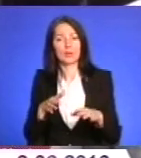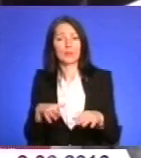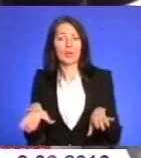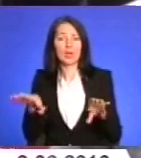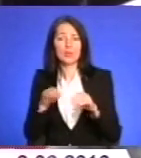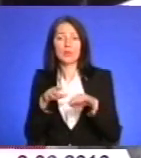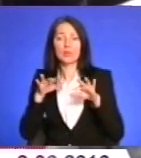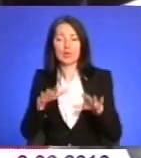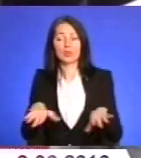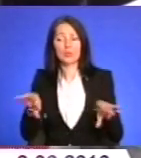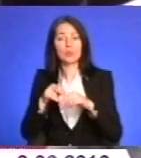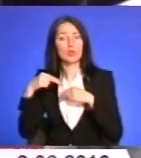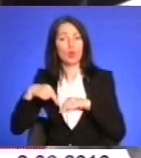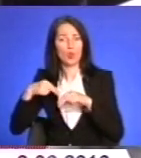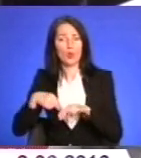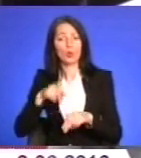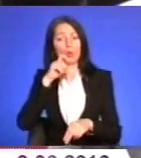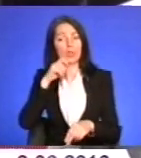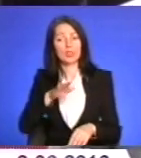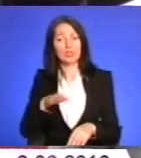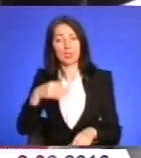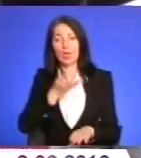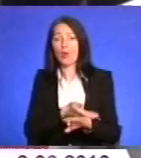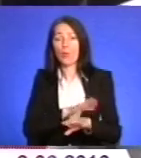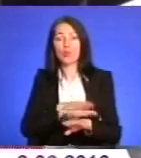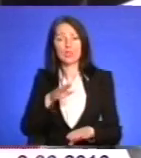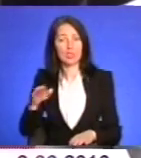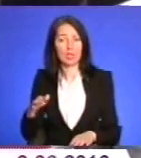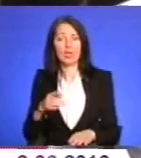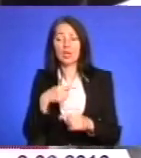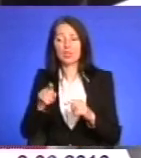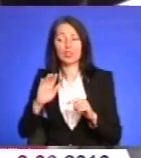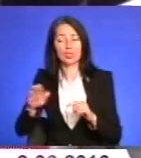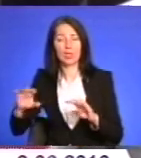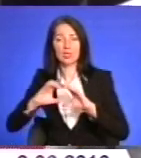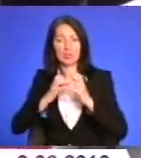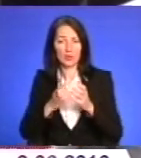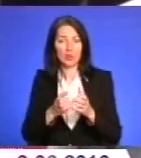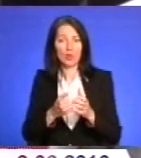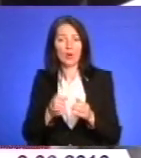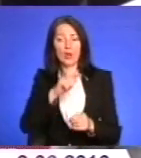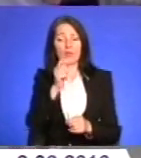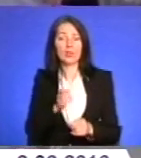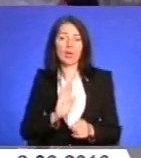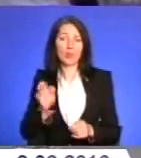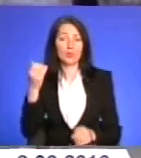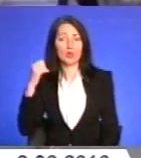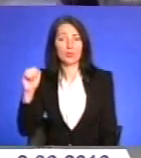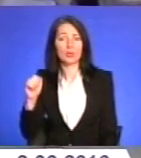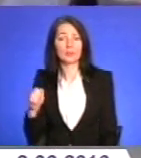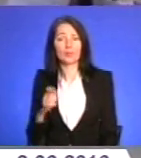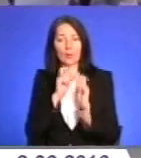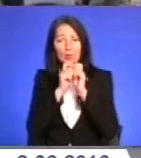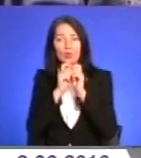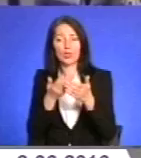спільною роботою українських дітей, польських дітей і інших дітей світу війна буде подовжена. Подарунки